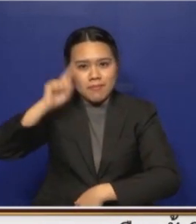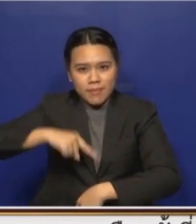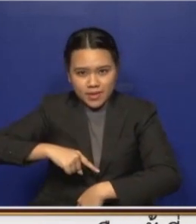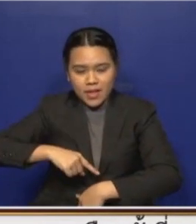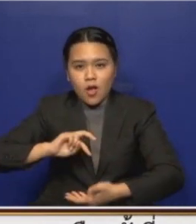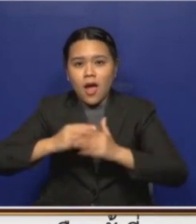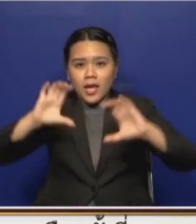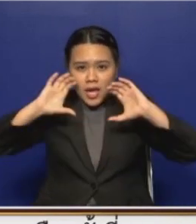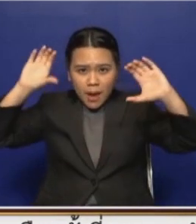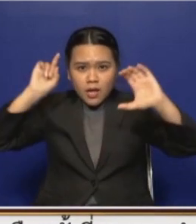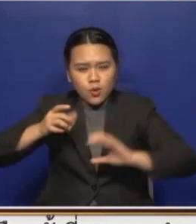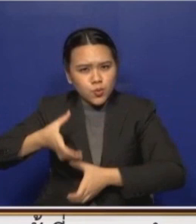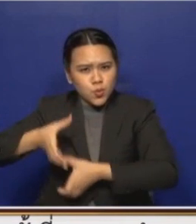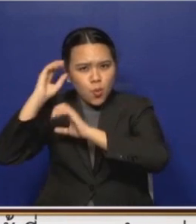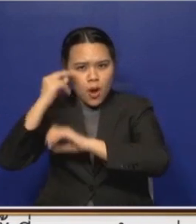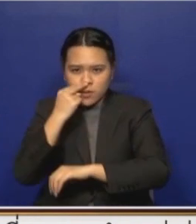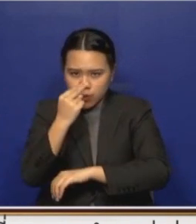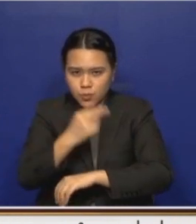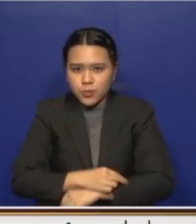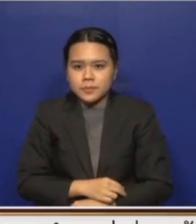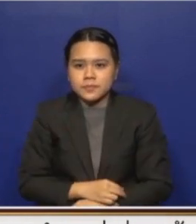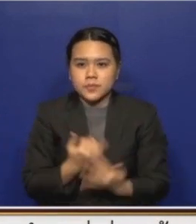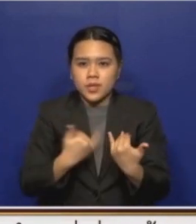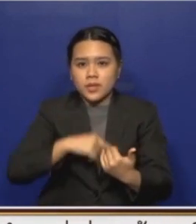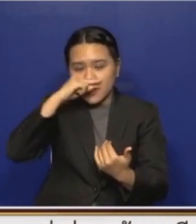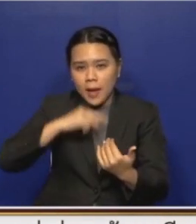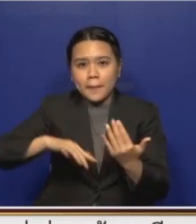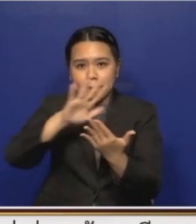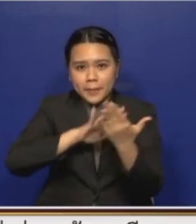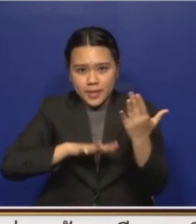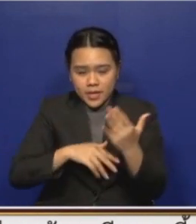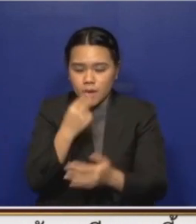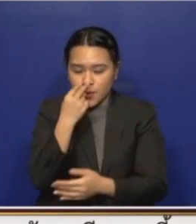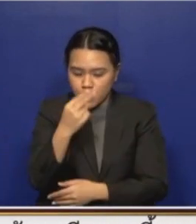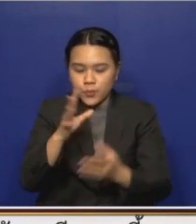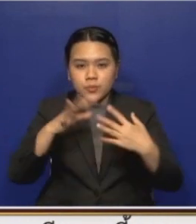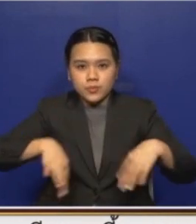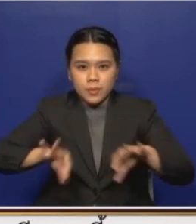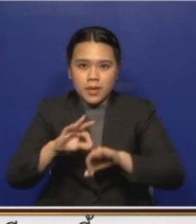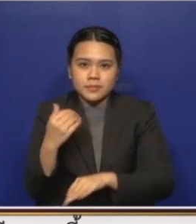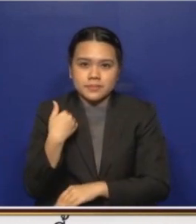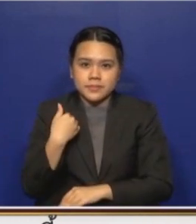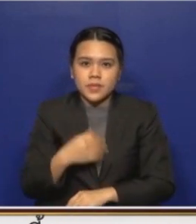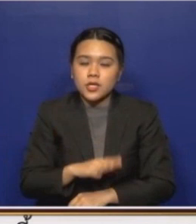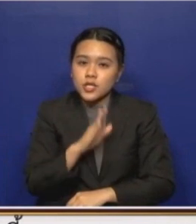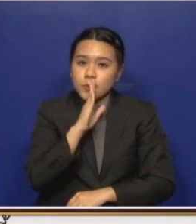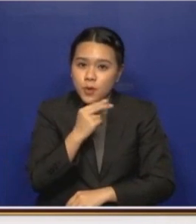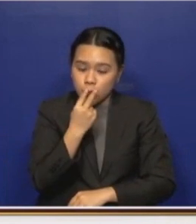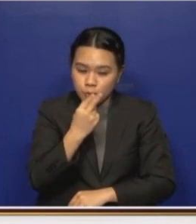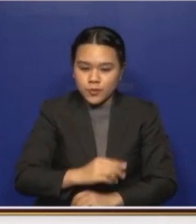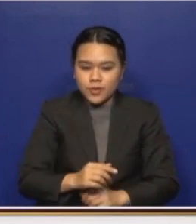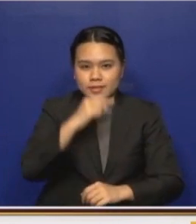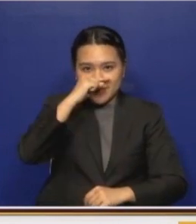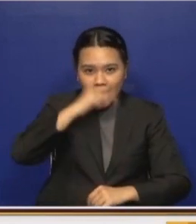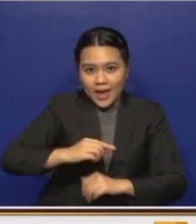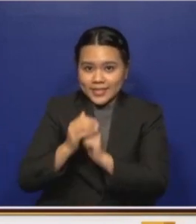ำคัญนะแต่ท่านคิดว่าการค้าไทยกับจีนแล้วมันไปเกี่ยวอะไรอีกท่านไปดูสไลด์แผ่นต่อไปฮะวันนี้ผมขอ